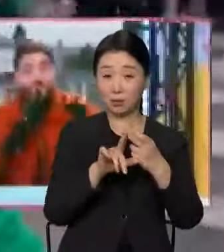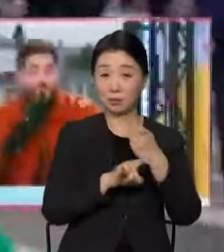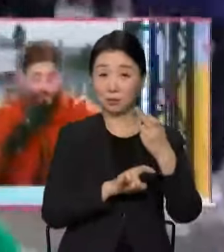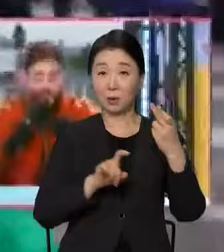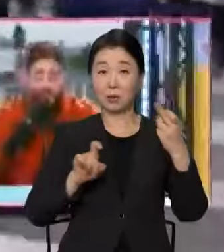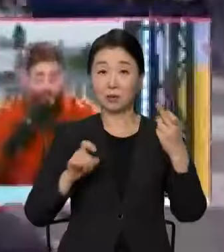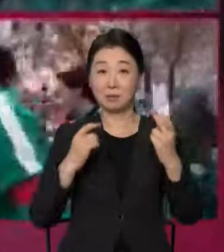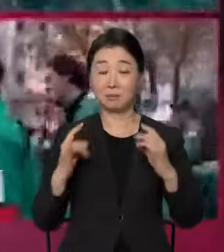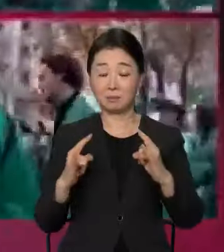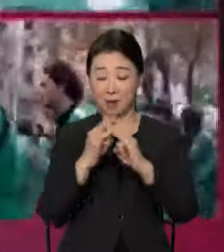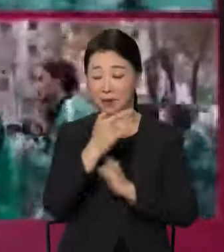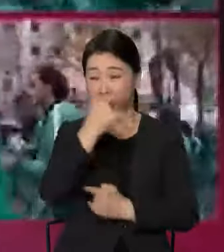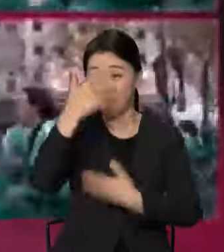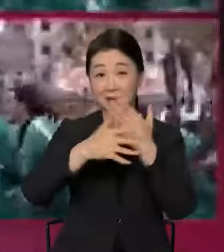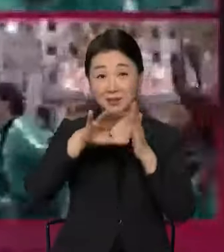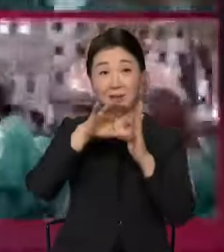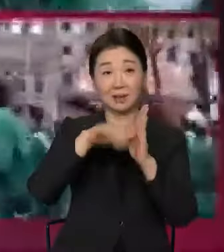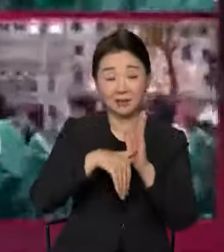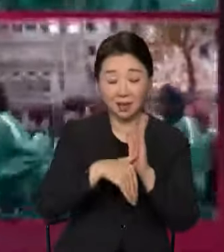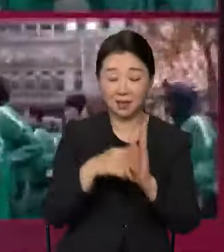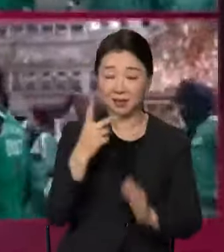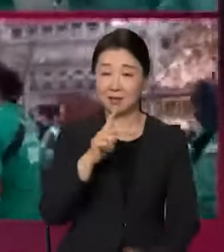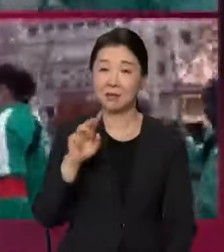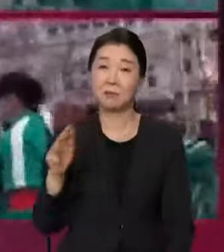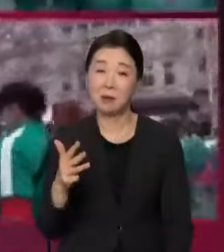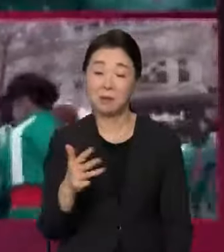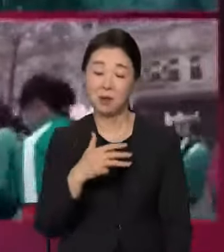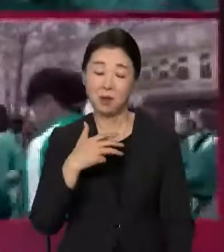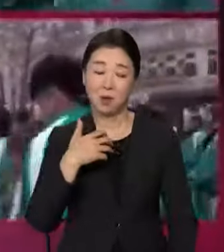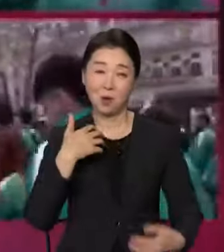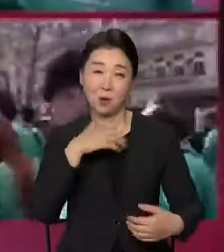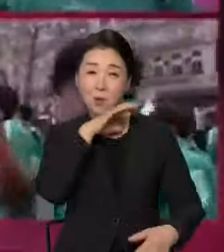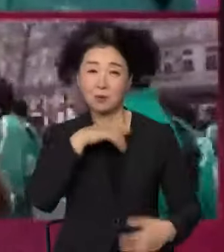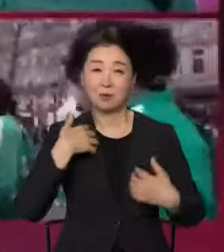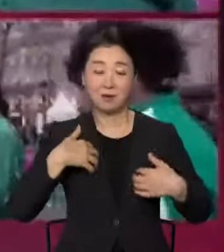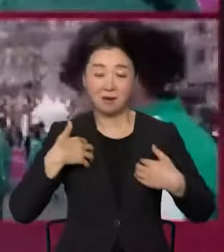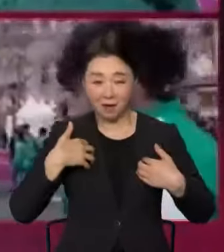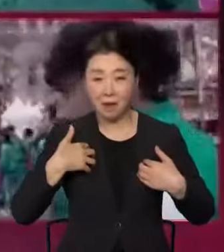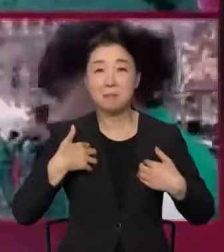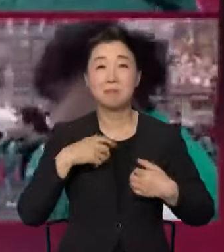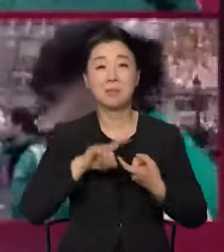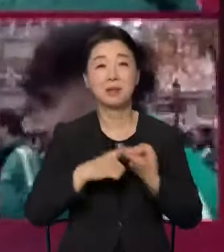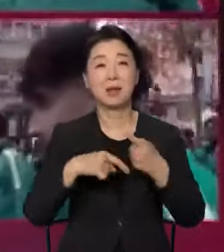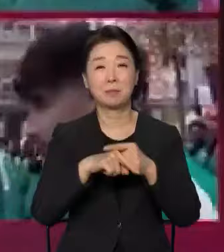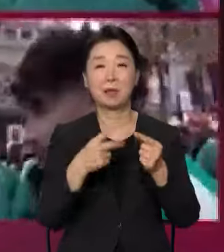시내 대형 극장에서 2,800명의 오징어 게임 팬들과 함께 첫 화를 공개합니다.